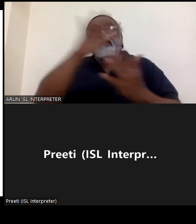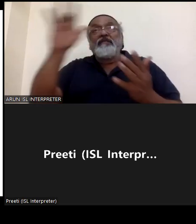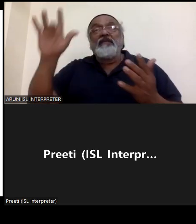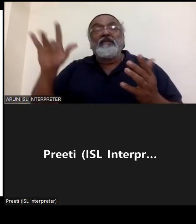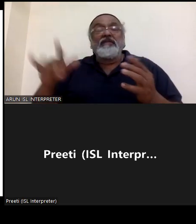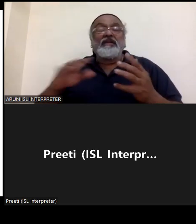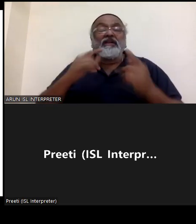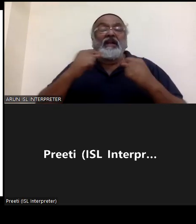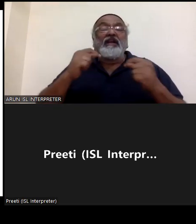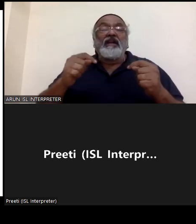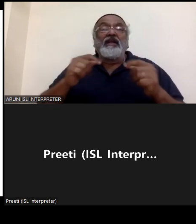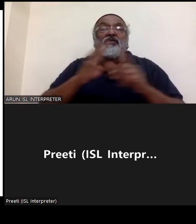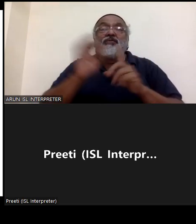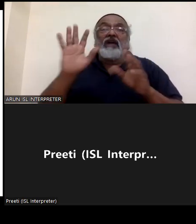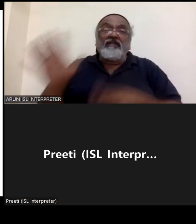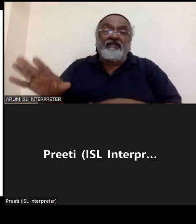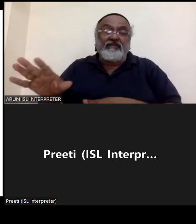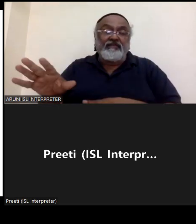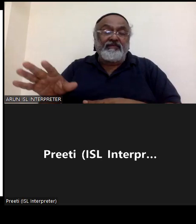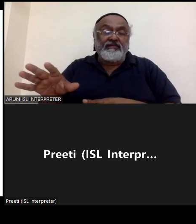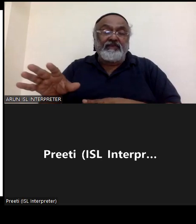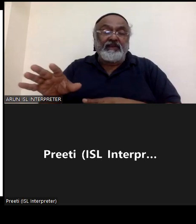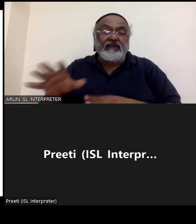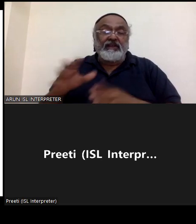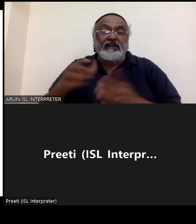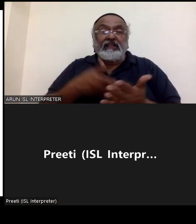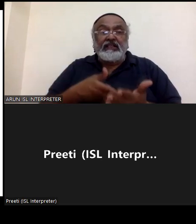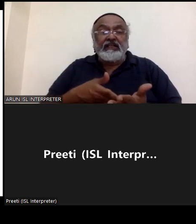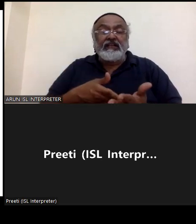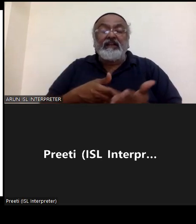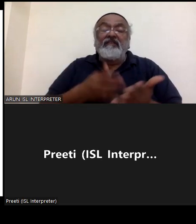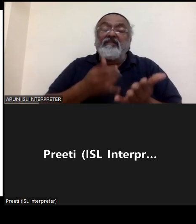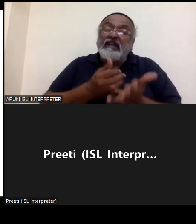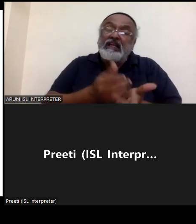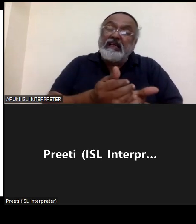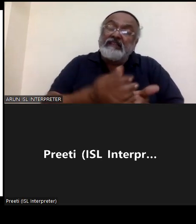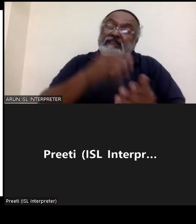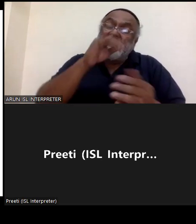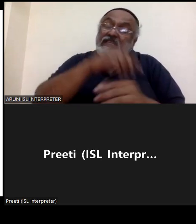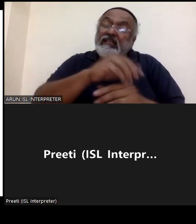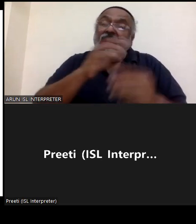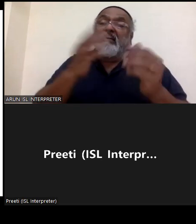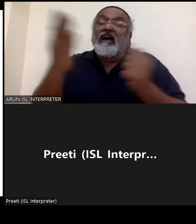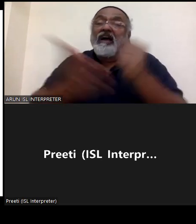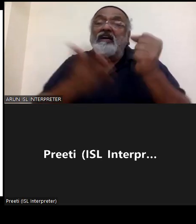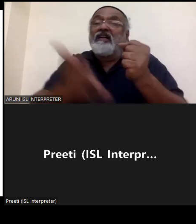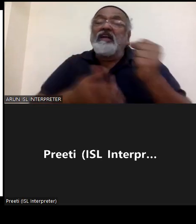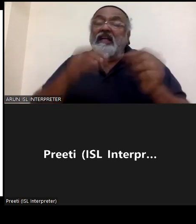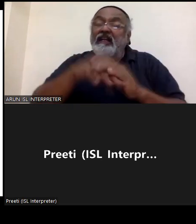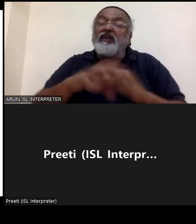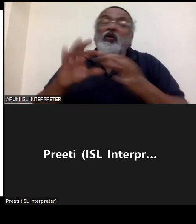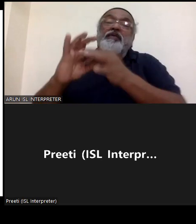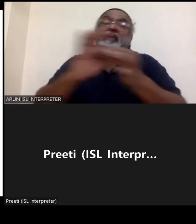है और इंडिया में इस चीज को ज्यादा अप्लाई एग्रीकल्चर में किया गया है, पर मैं ये बताना चाह रहा हूँ कि द प्रिंसिपल्स ऑफ कोऑपरेटिव कैन